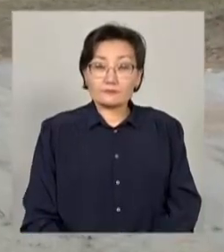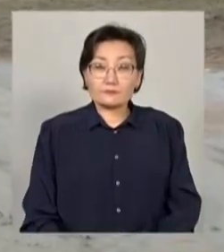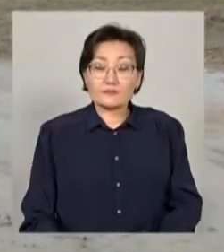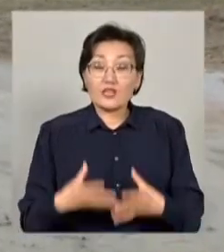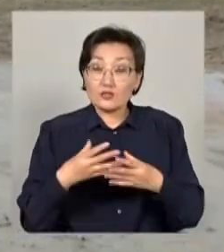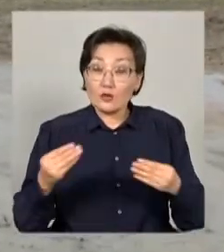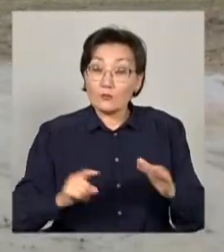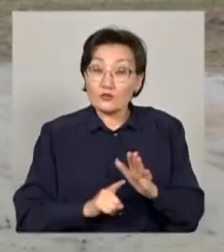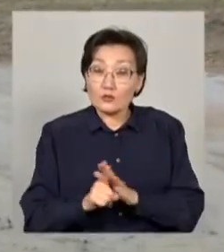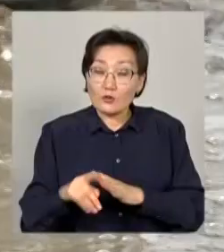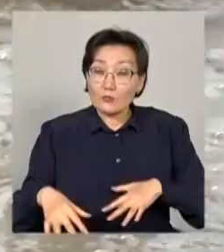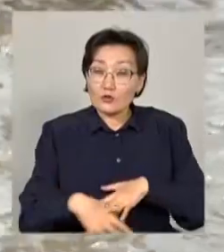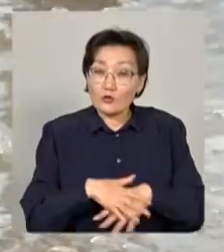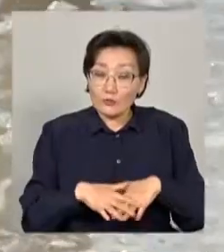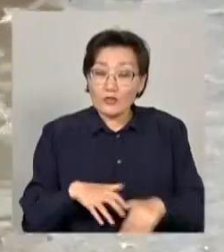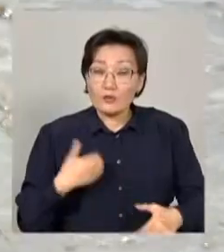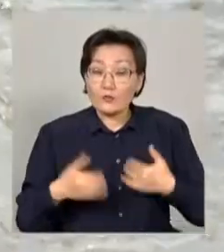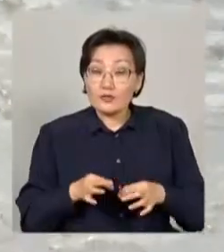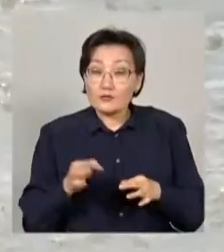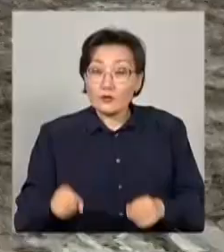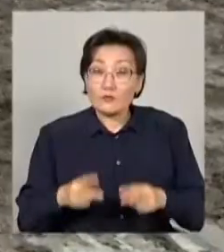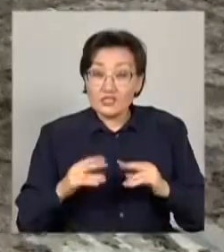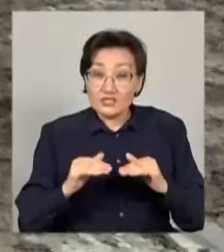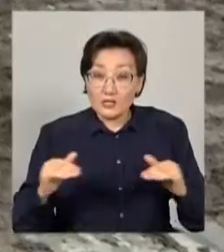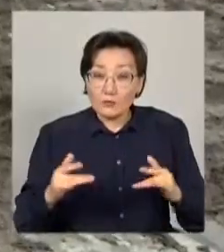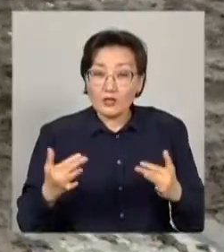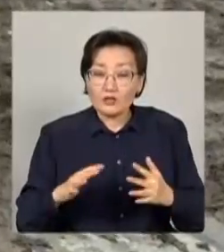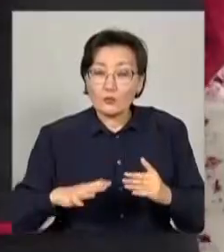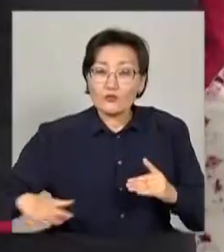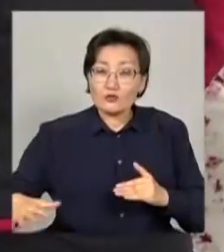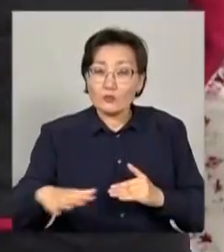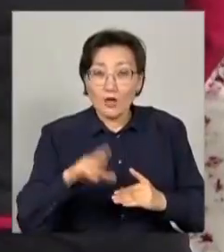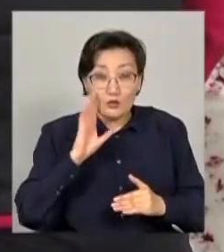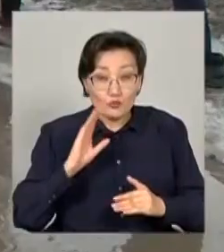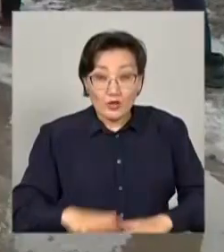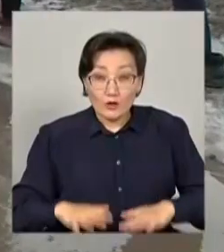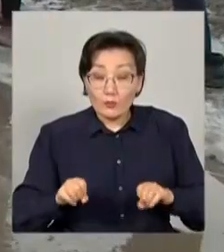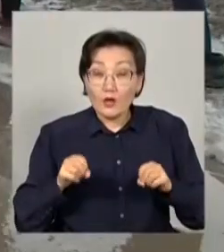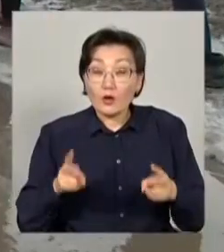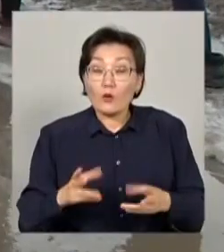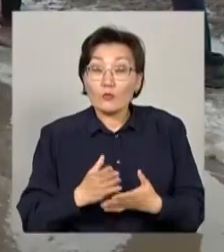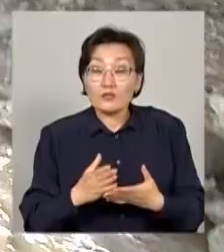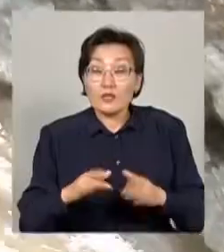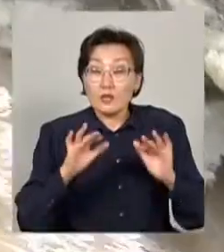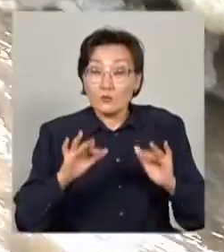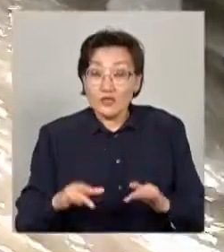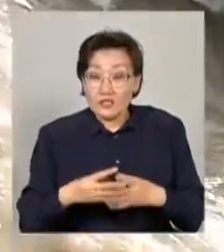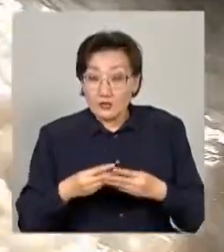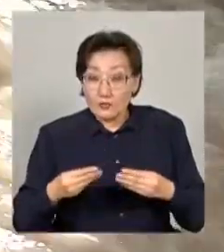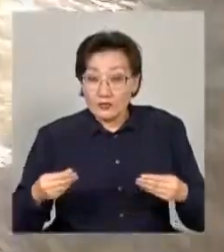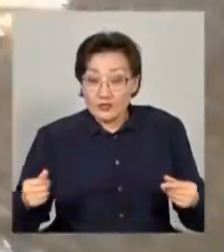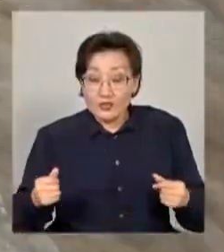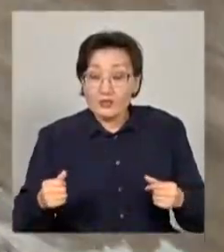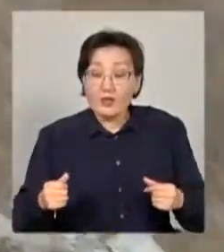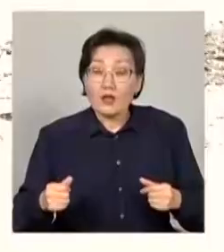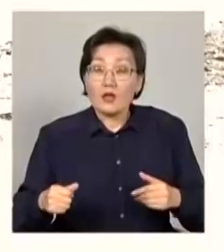Көктем келсе елдің көңілі бұзылады. Облыста қауіпті деңгейдегі қанша аумақты су шаю қаупі бар. Қар еріп, су тасып, мазасы кеткен көптің